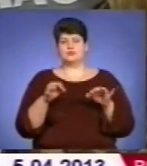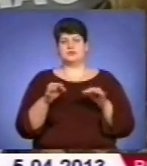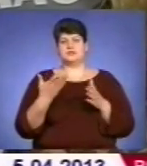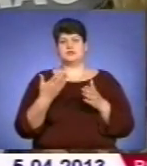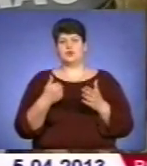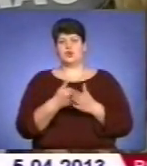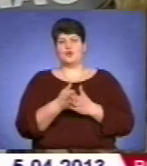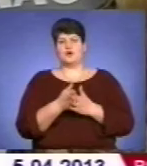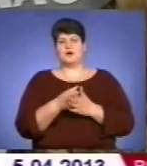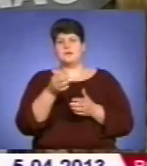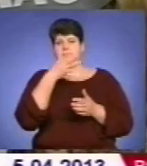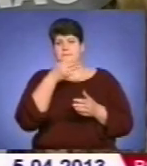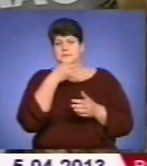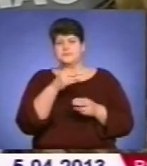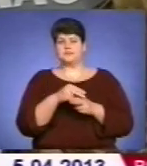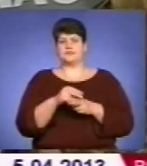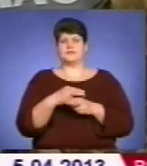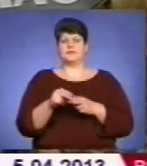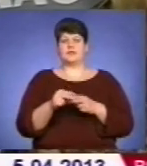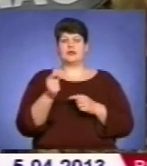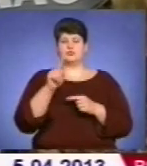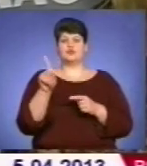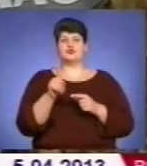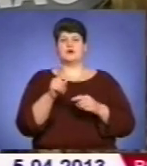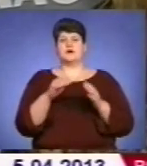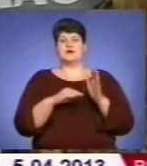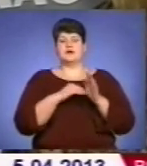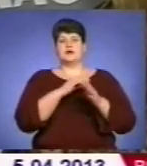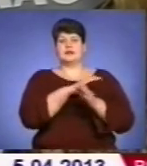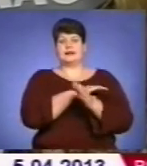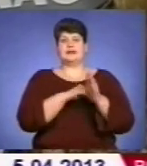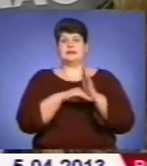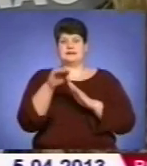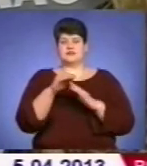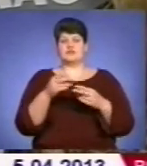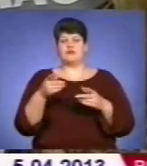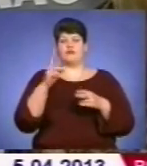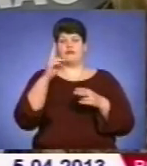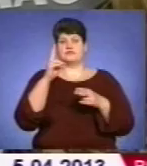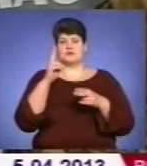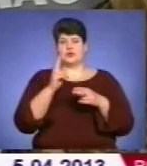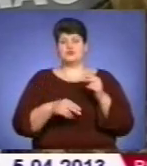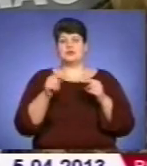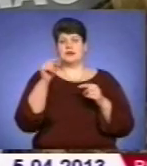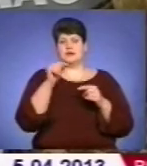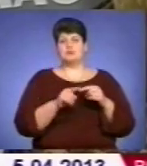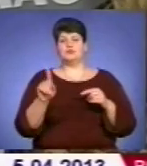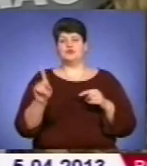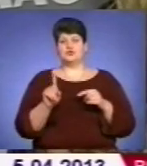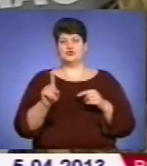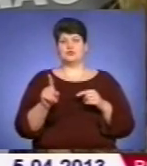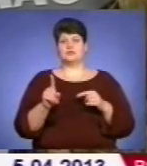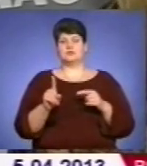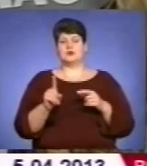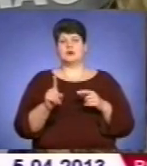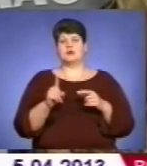до медикаментозної терапії. Тому що артеріальна гіпертензія, вона впливає на такі кінцеві точки, які впливають на тривалість